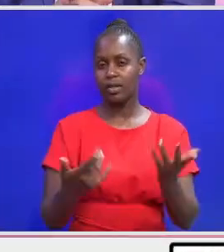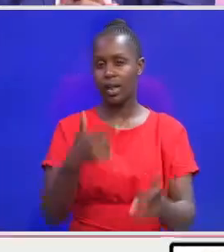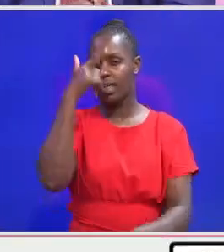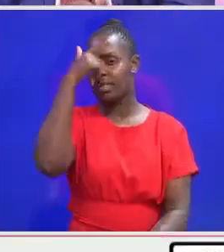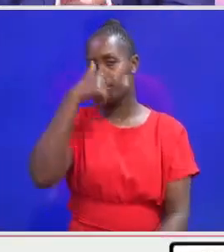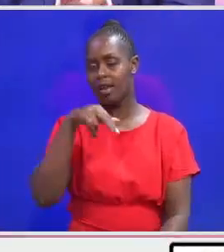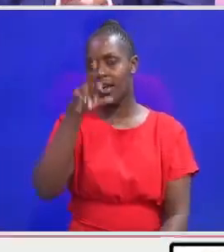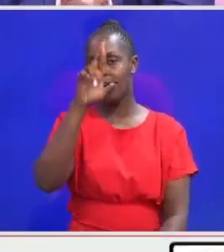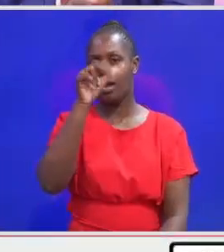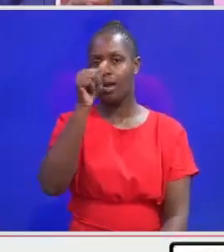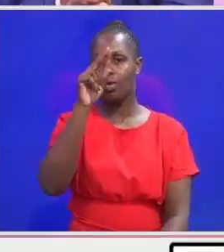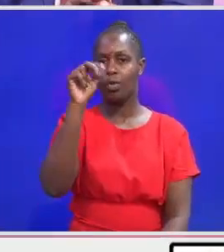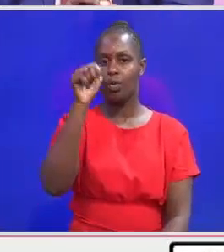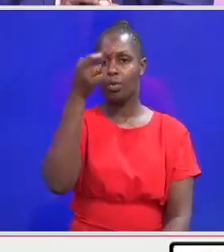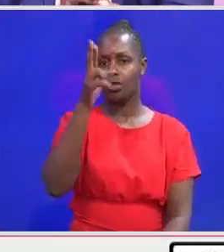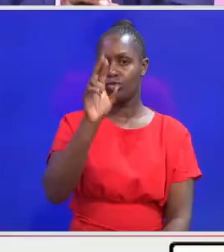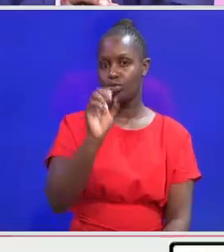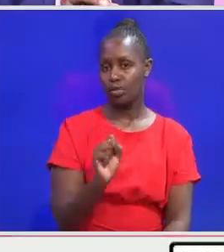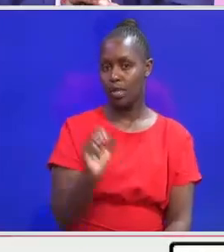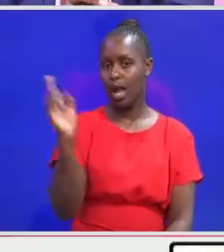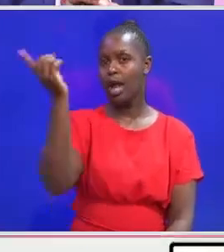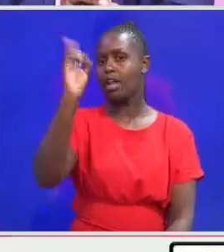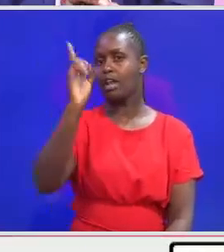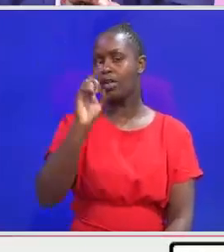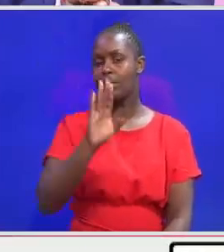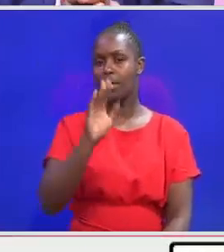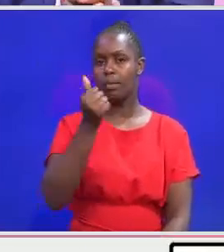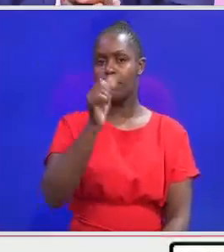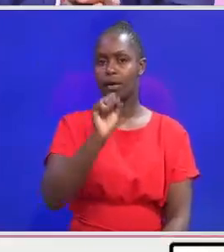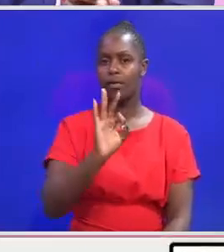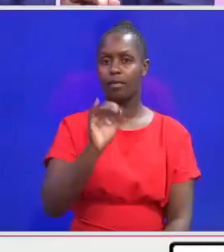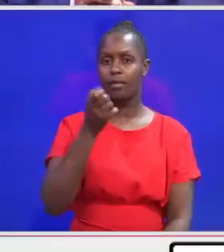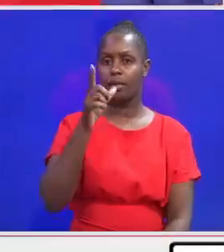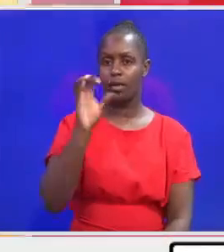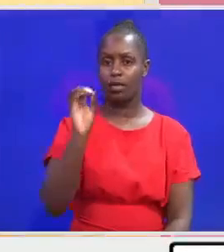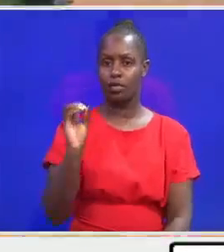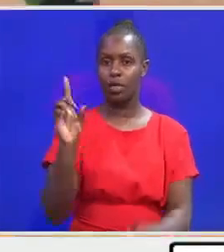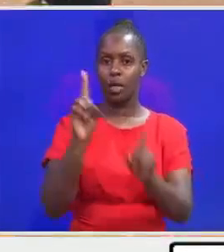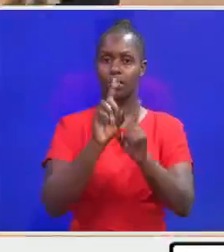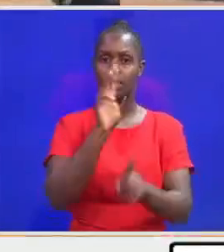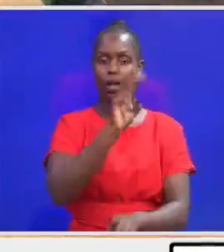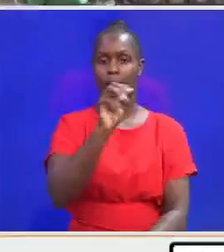Rangers, Nairobi Buffaloes na MMU Stormers.